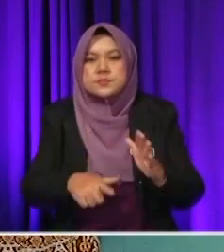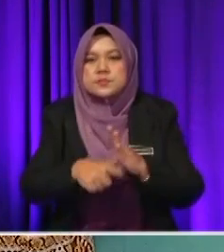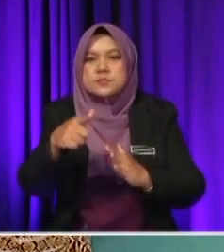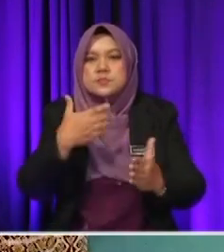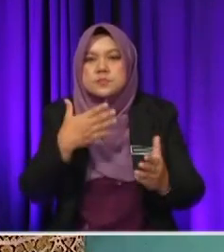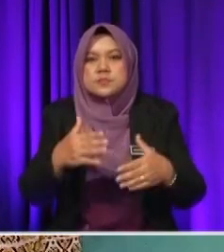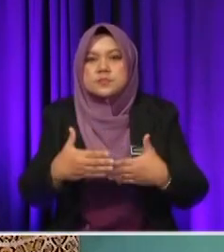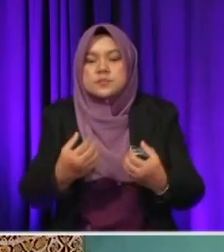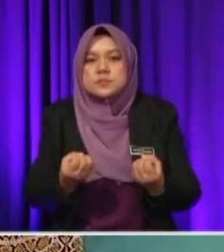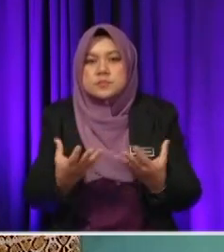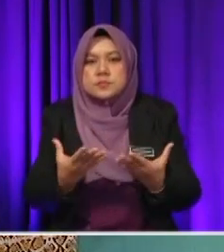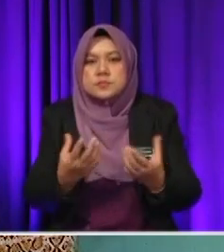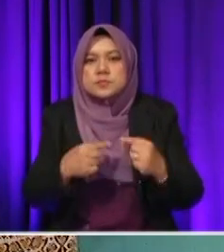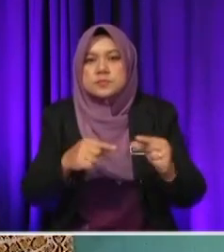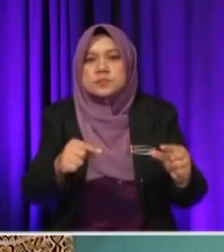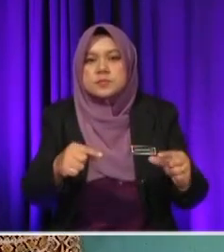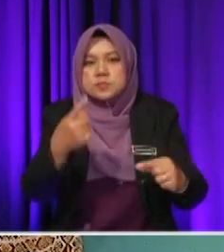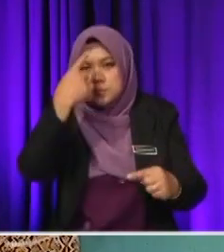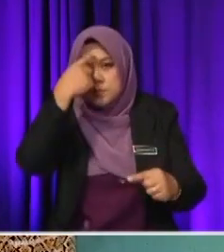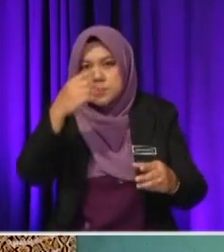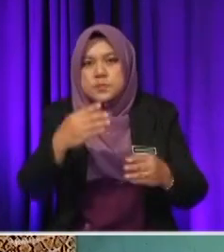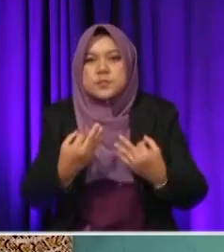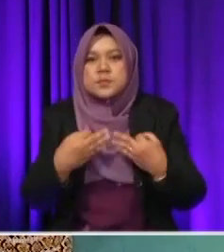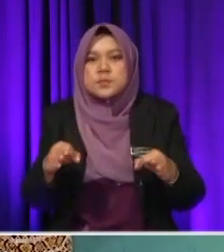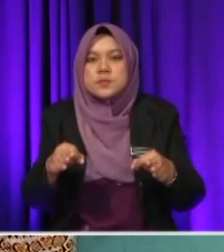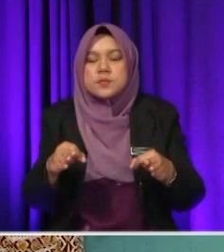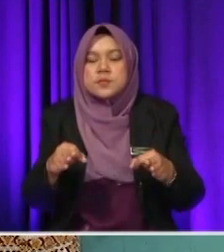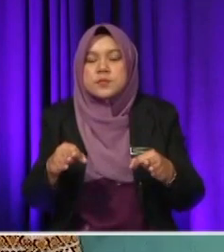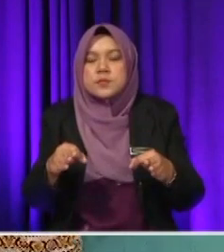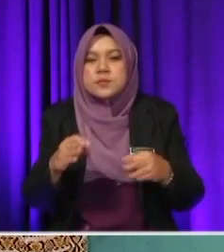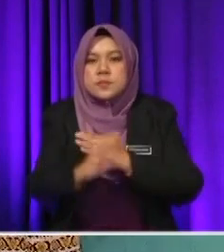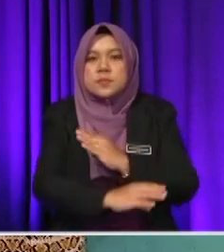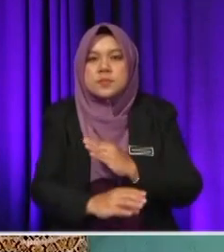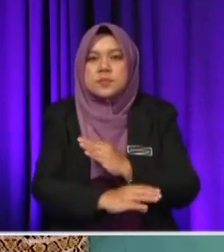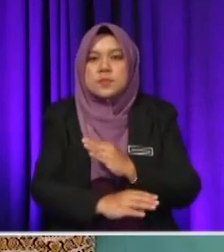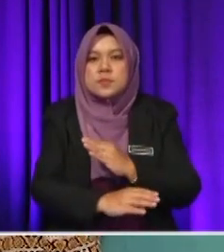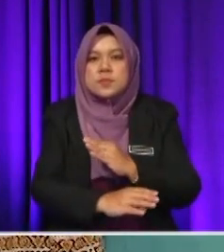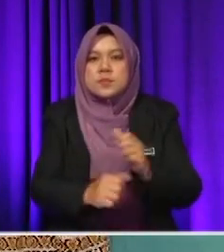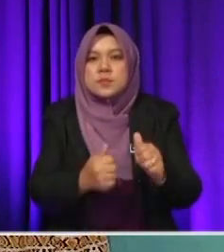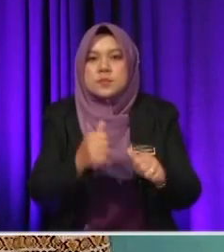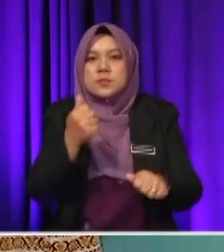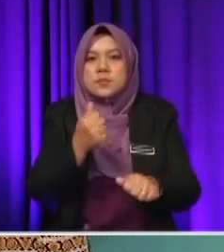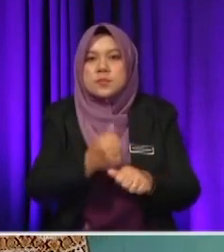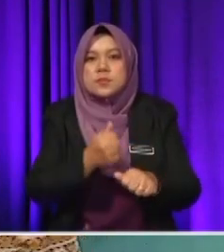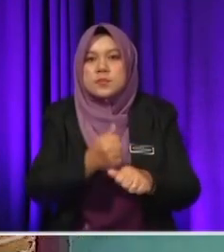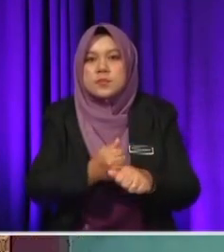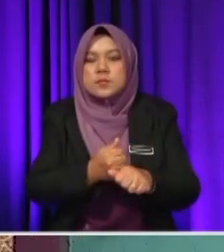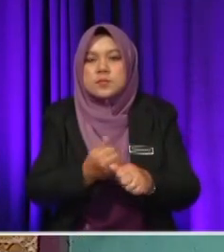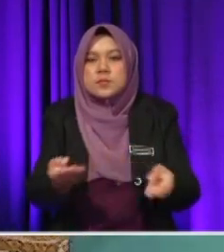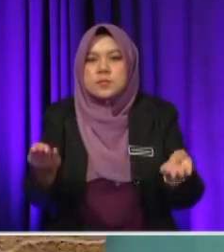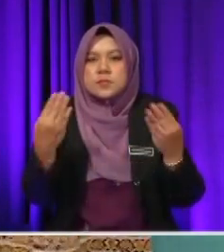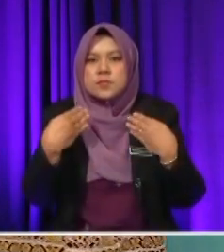gerakan untuk membebaskan negara daripada ancaman dan mengembalikan kedaulatan raja-raja